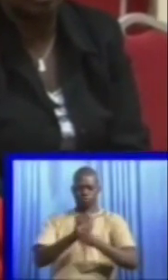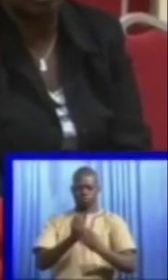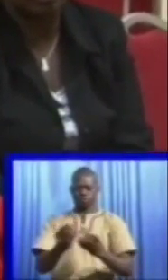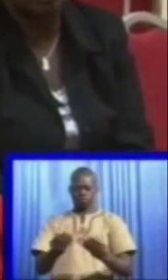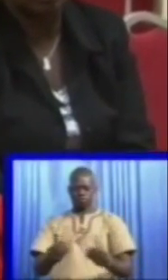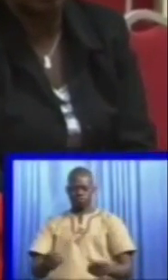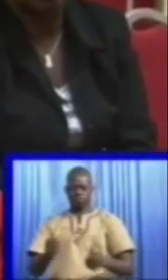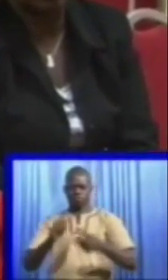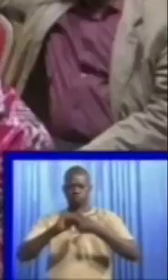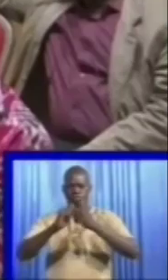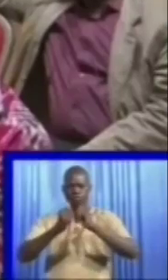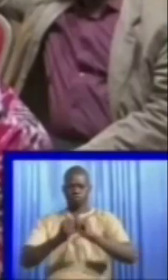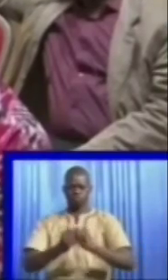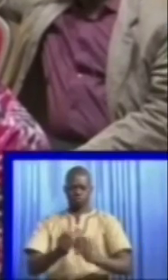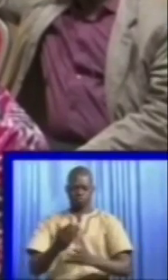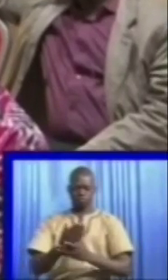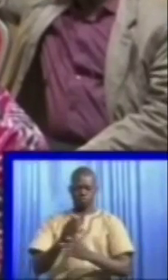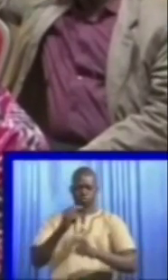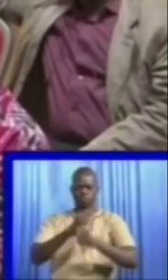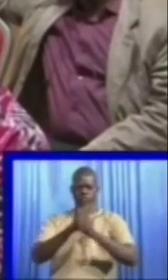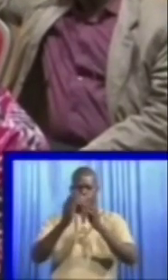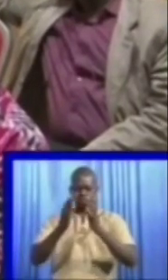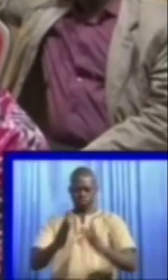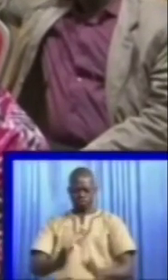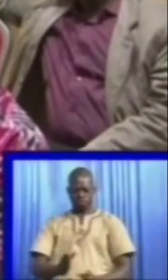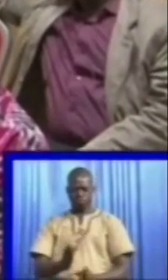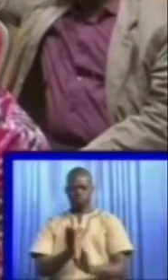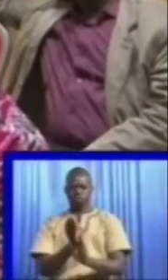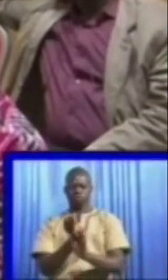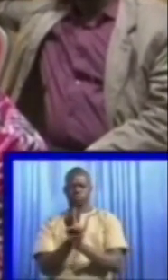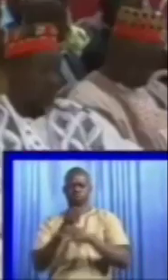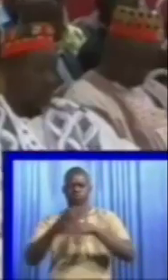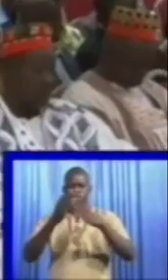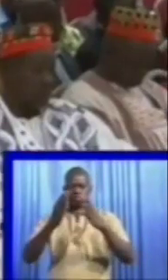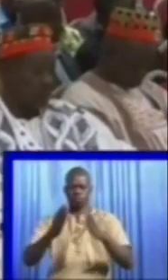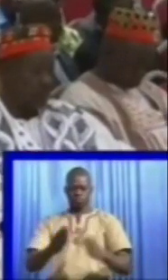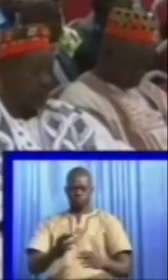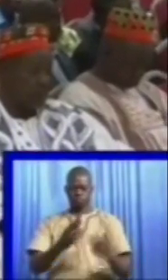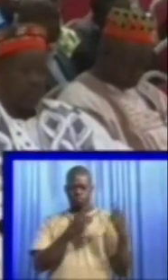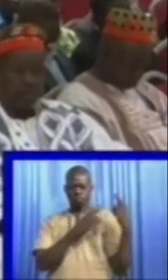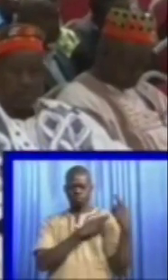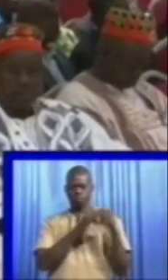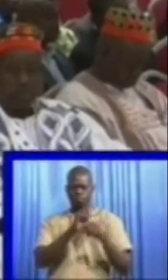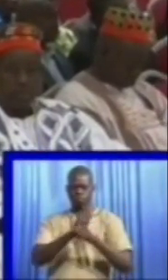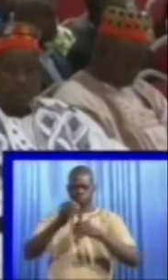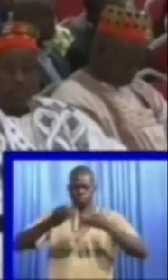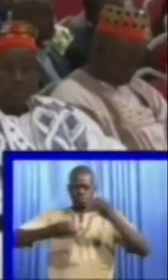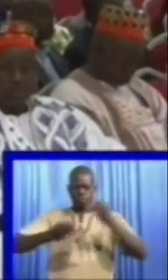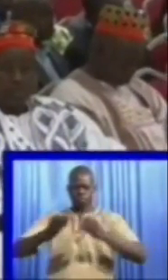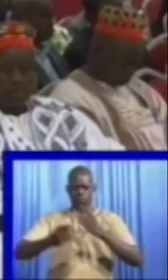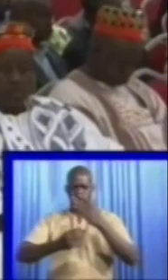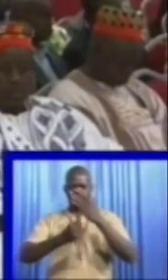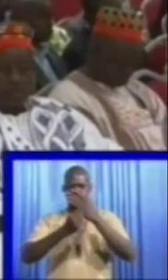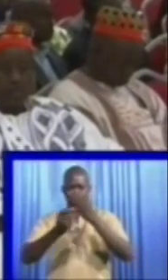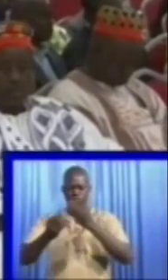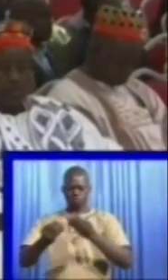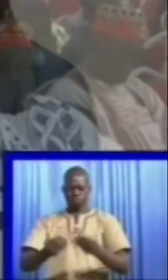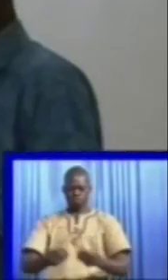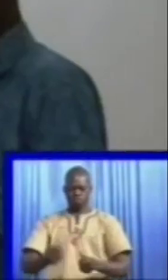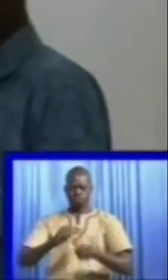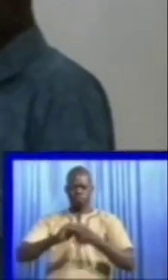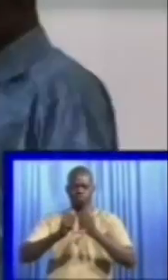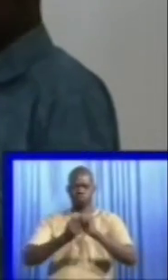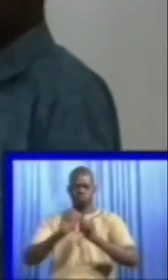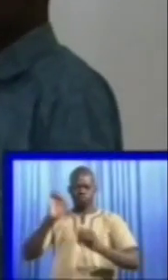résolution des litiges entre travailleurs et leurs employeurs, ainsi que le rôle de l'agent judiciaire du Trésor dans le règlement du